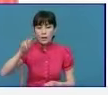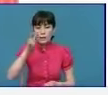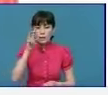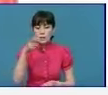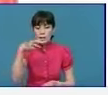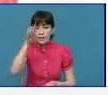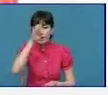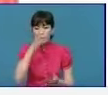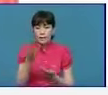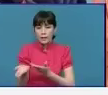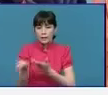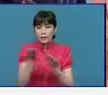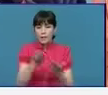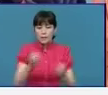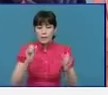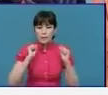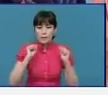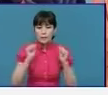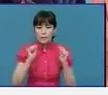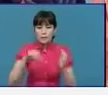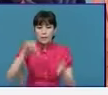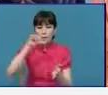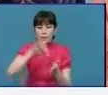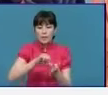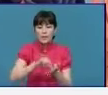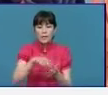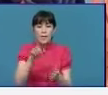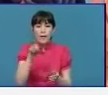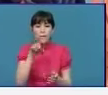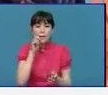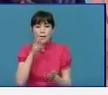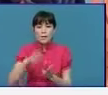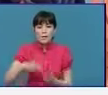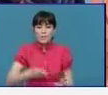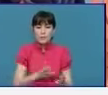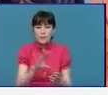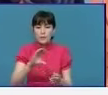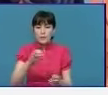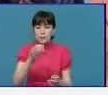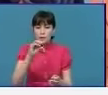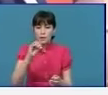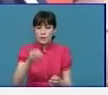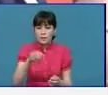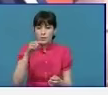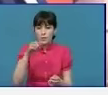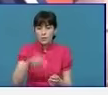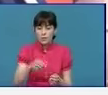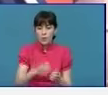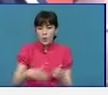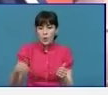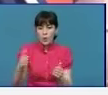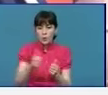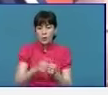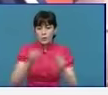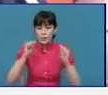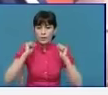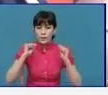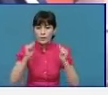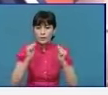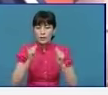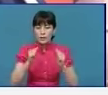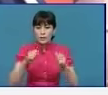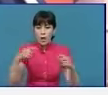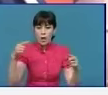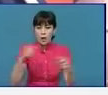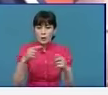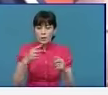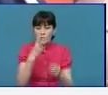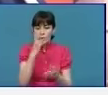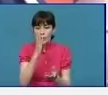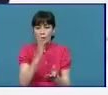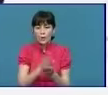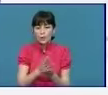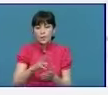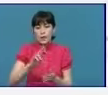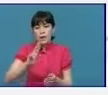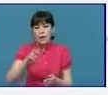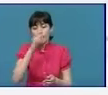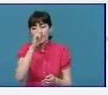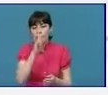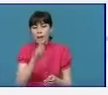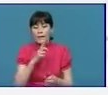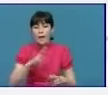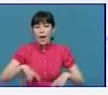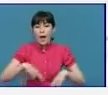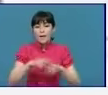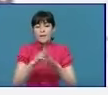келген спортшылар бақ сынауда. Жас мәнерлеп сырғанаушы Сымбат Ерісбек көршілес ел спортшыларына лайықты қарсыластық көрсетуде. Қаңтар айында